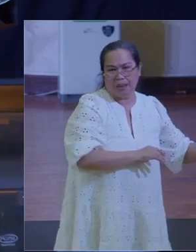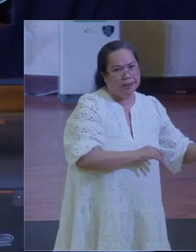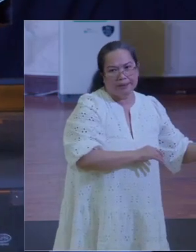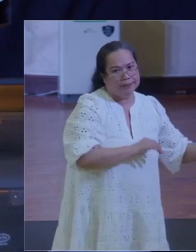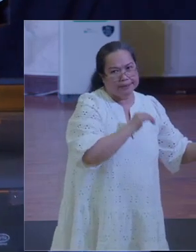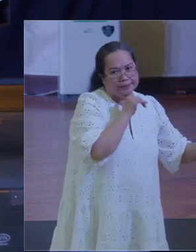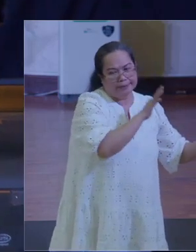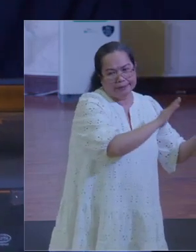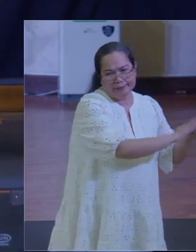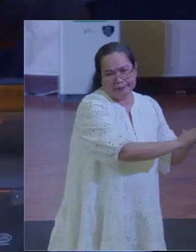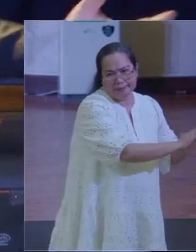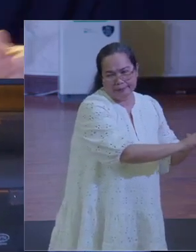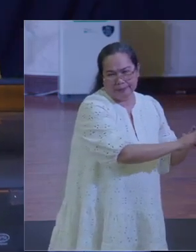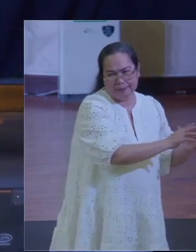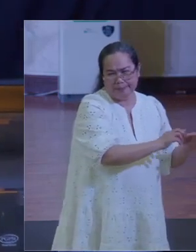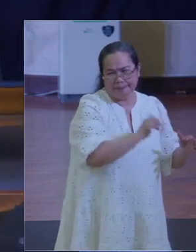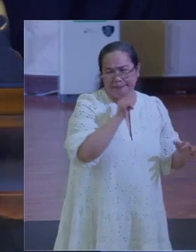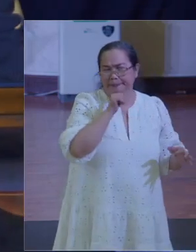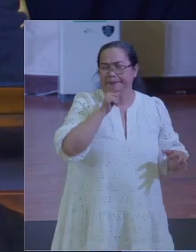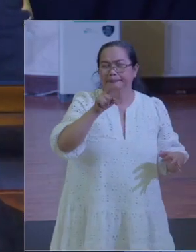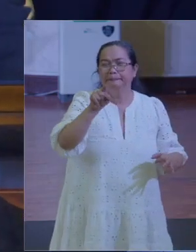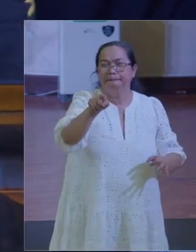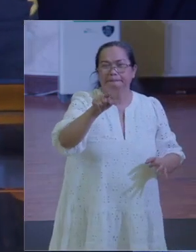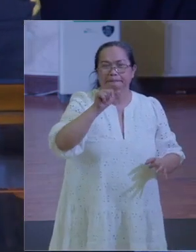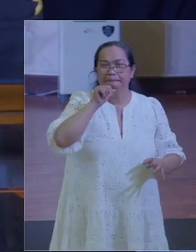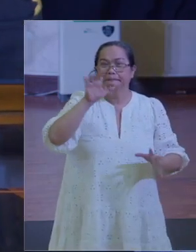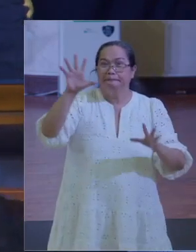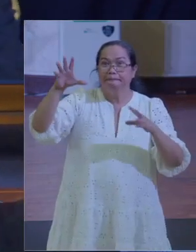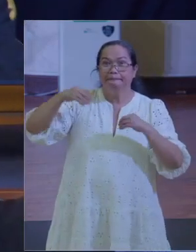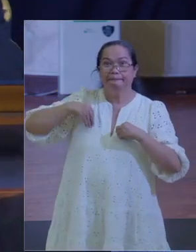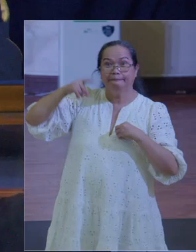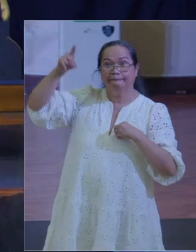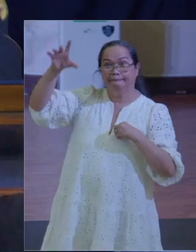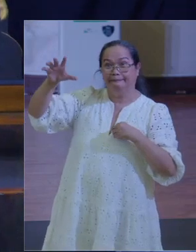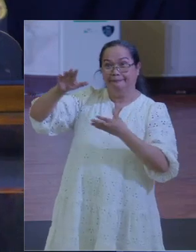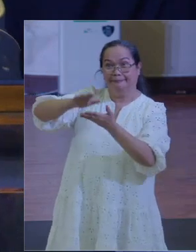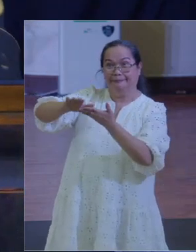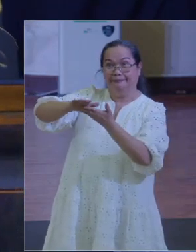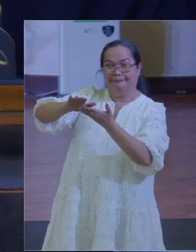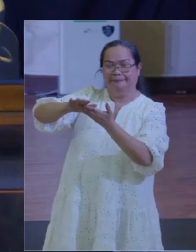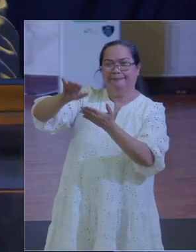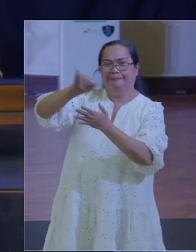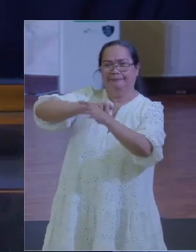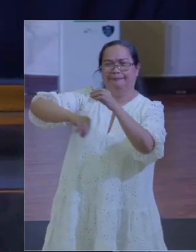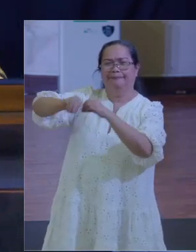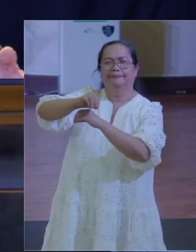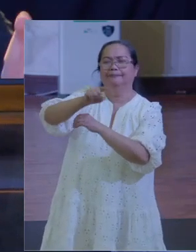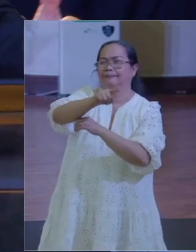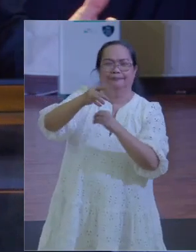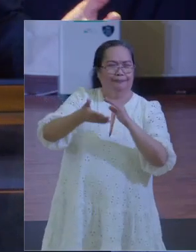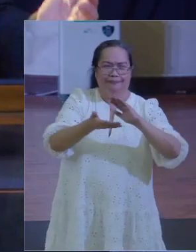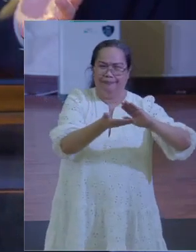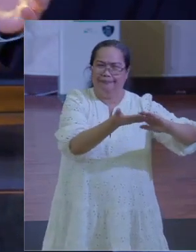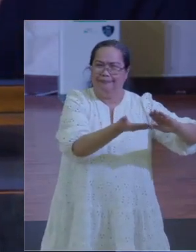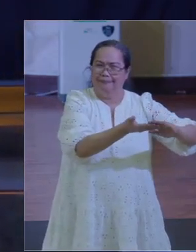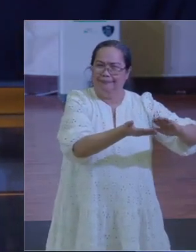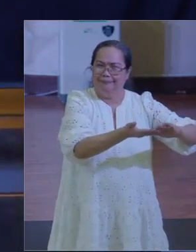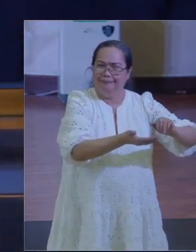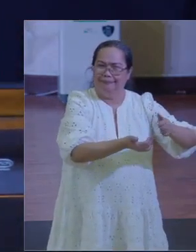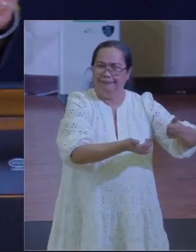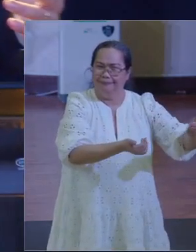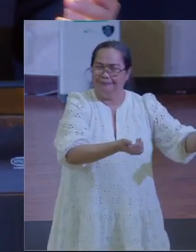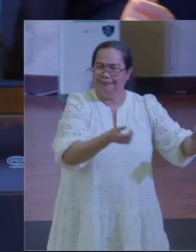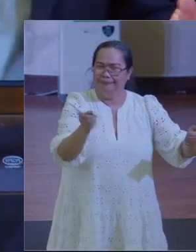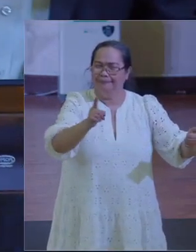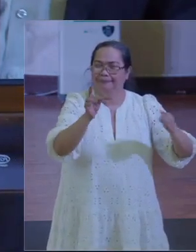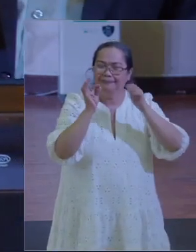iyo, hindi ka matututong magpatawad eh. Ganon po yun eh. So, napakahalaga. Ano yung